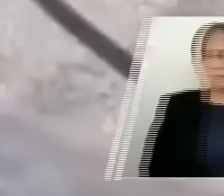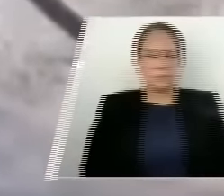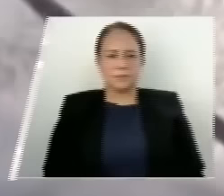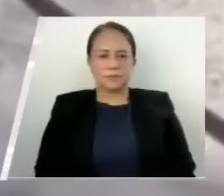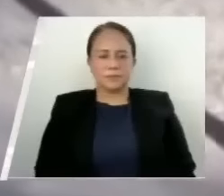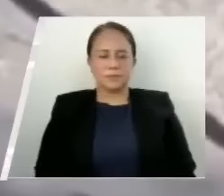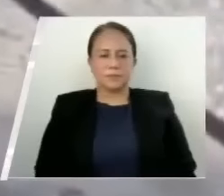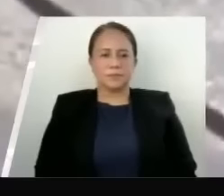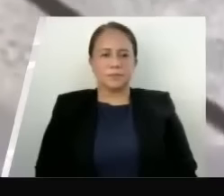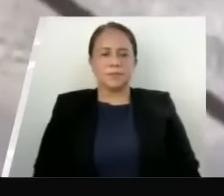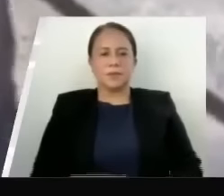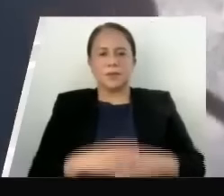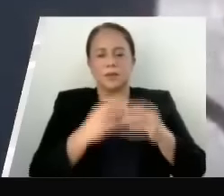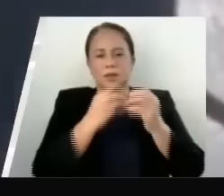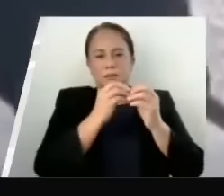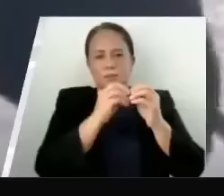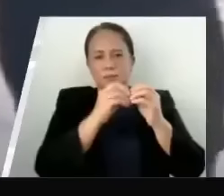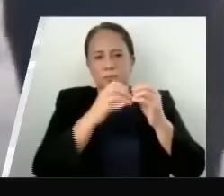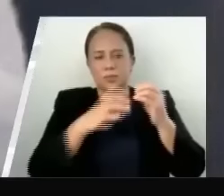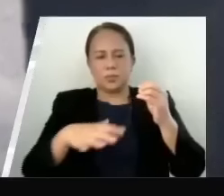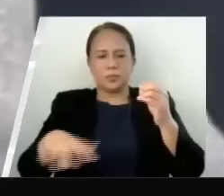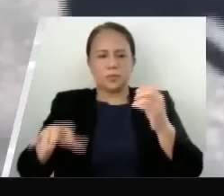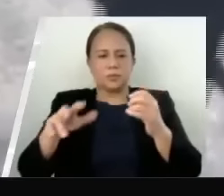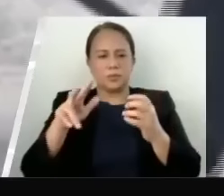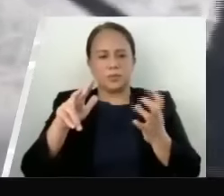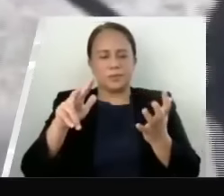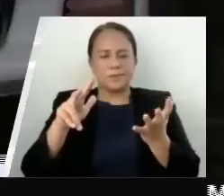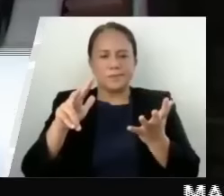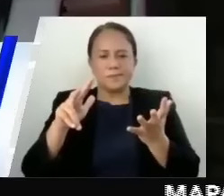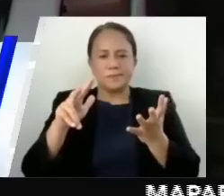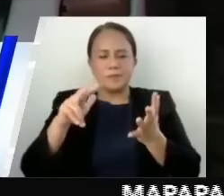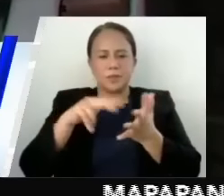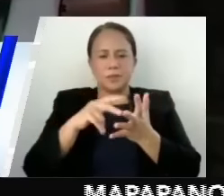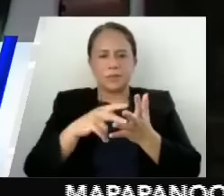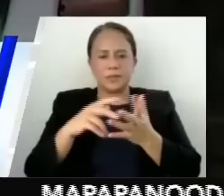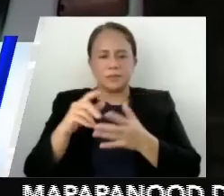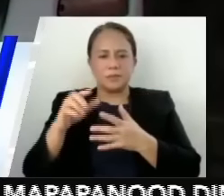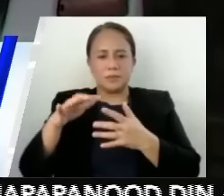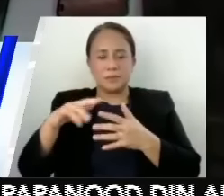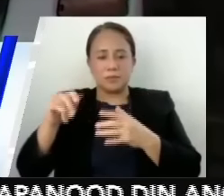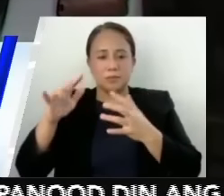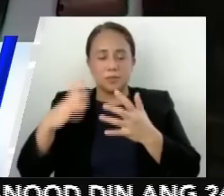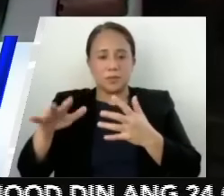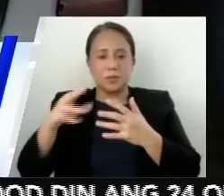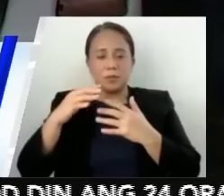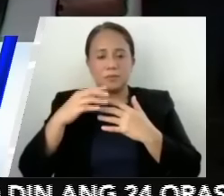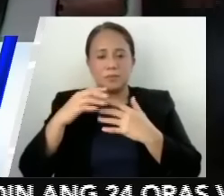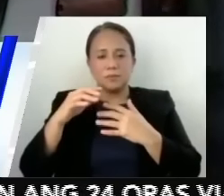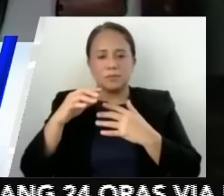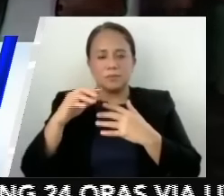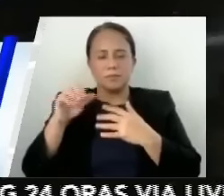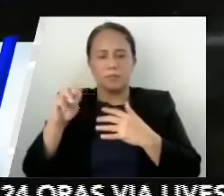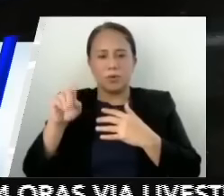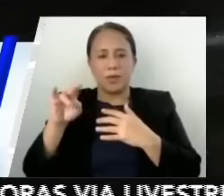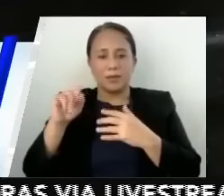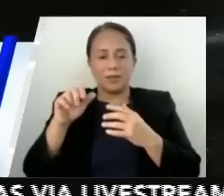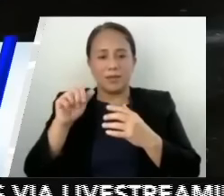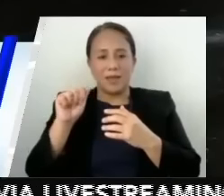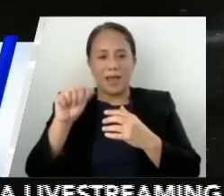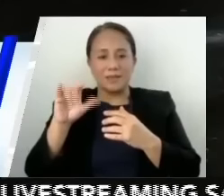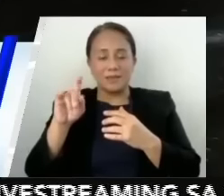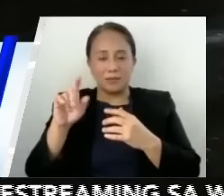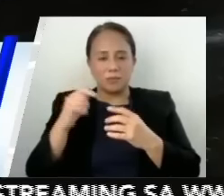Tumagas ang nasa 3,000 litro ng muriatic o hydrochloric acid sa bahagi ito ng Quirino Avenue sa Maynila. Galing po ito sa isang chemical